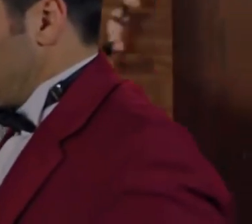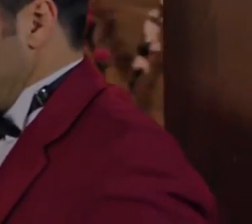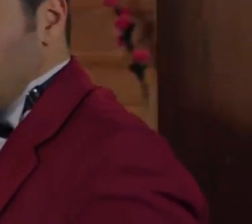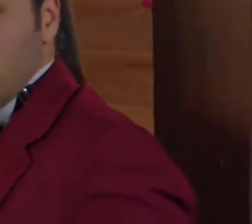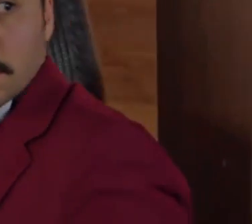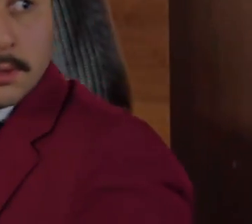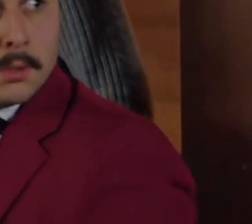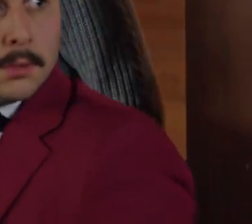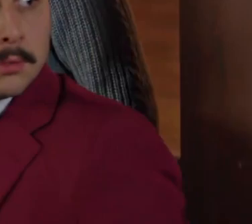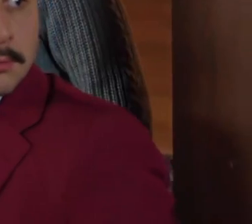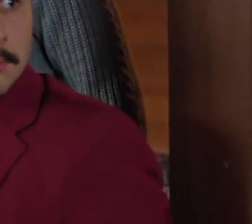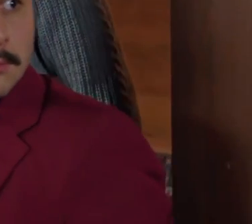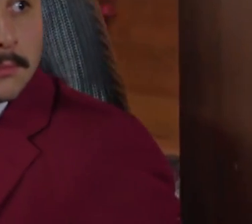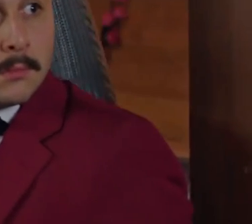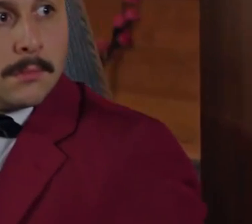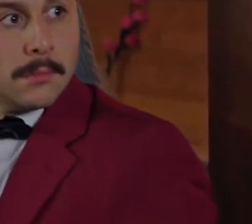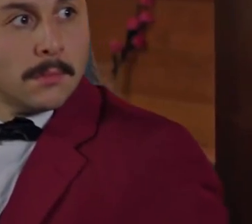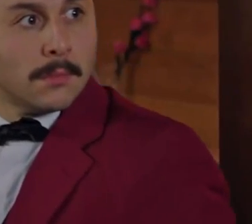kaldı.